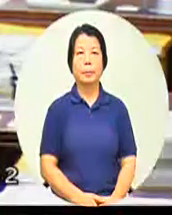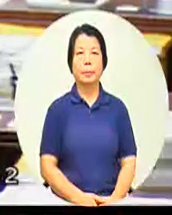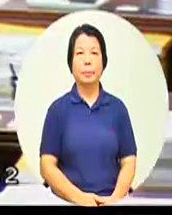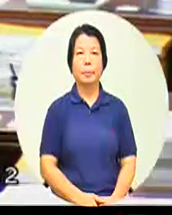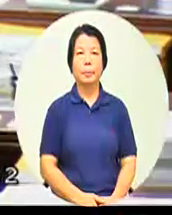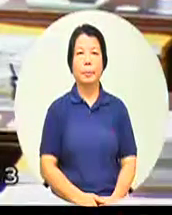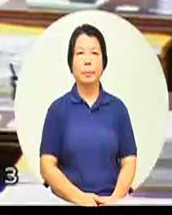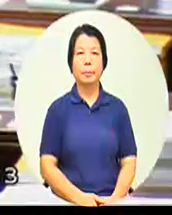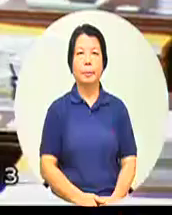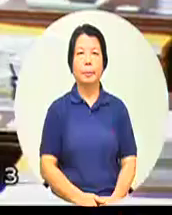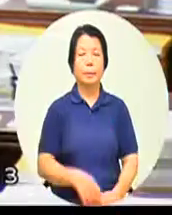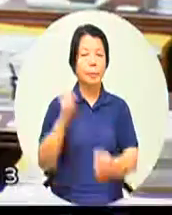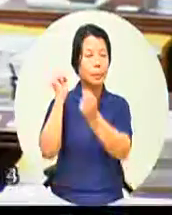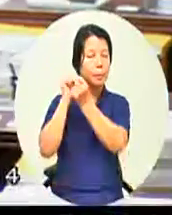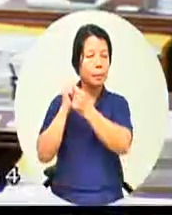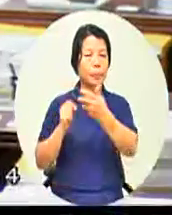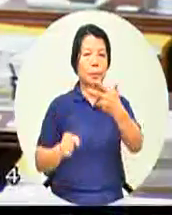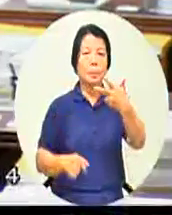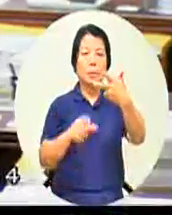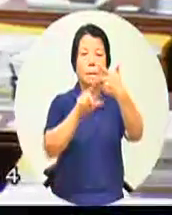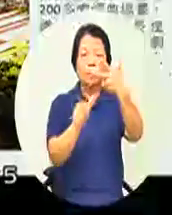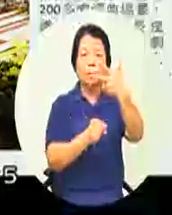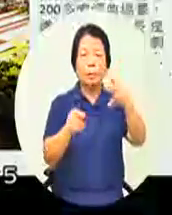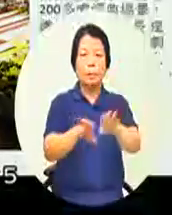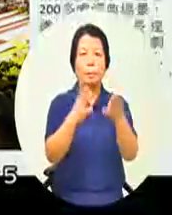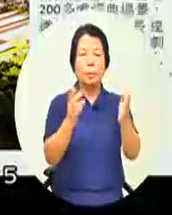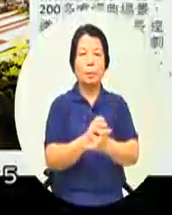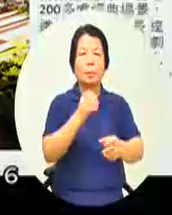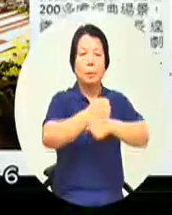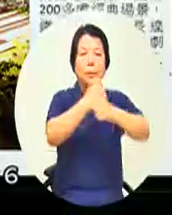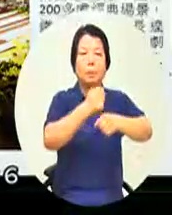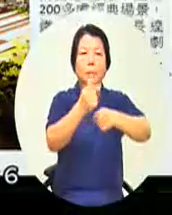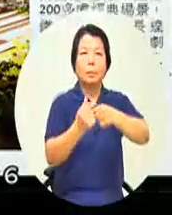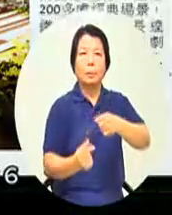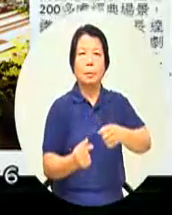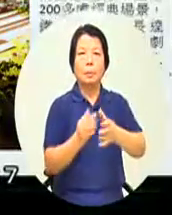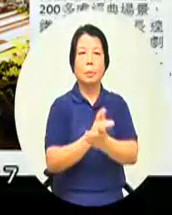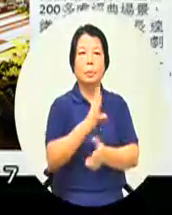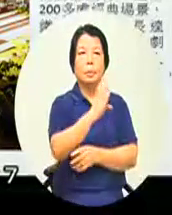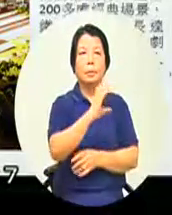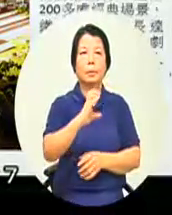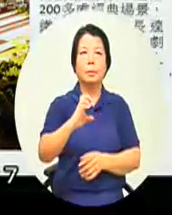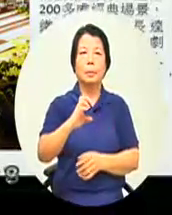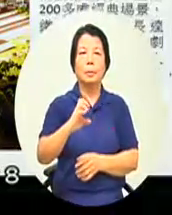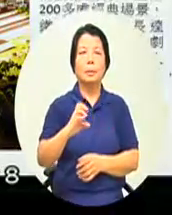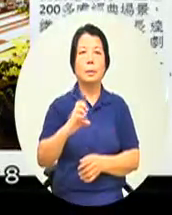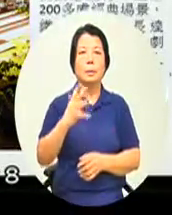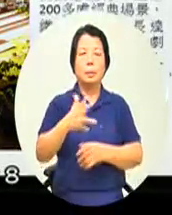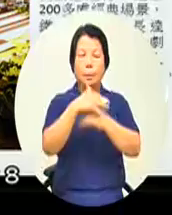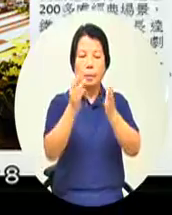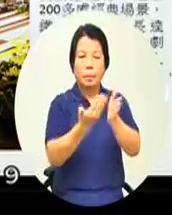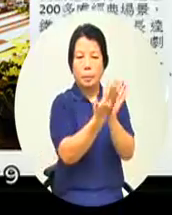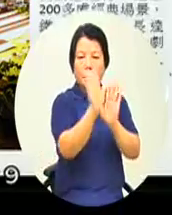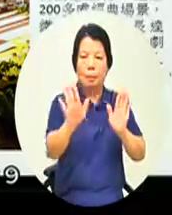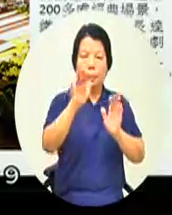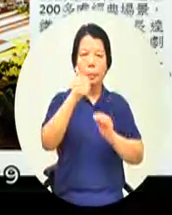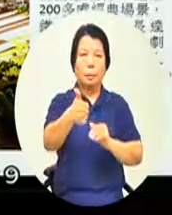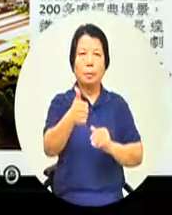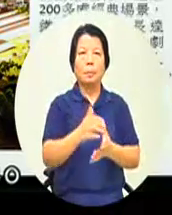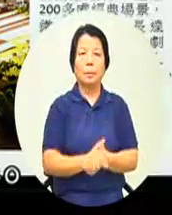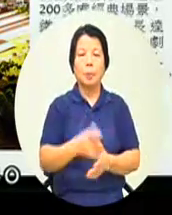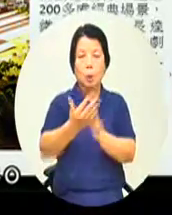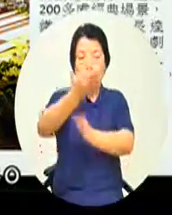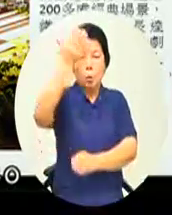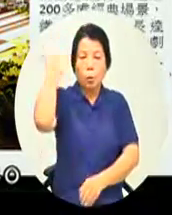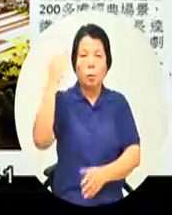最近在今年7月开始哈，博二的这个 B7B8 哈，有一个很好的一个展览，就是用把我们过去